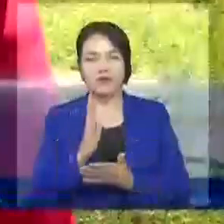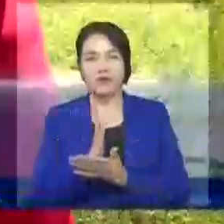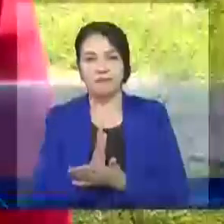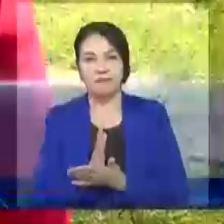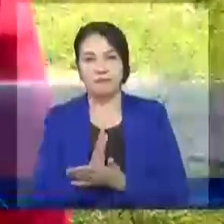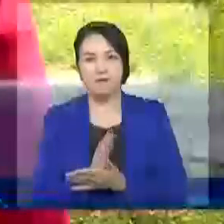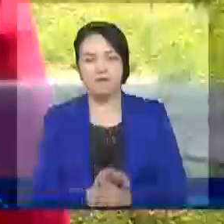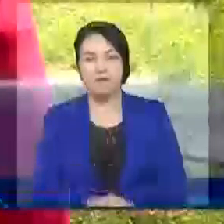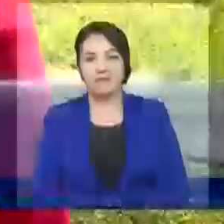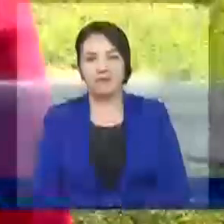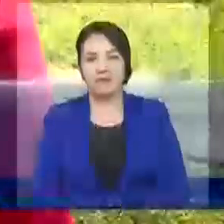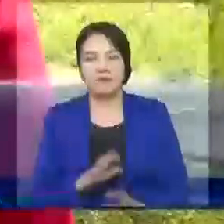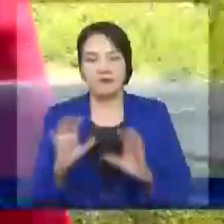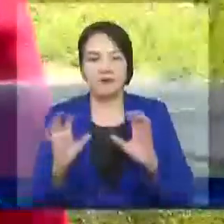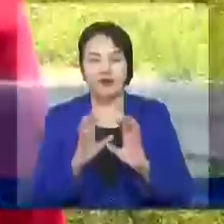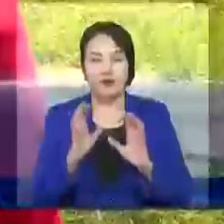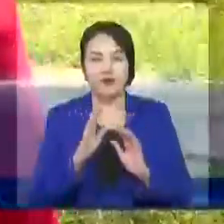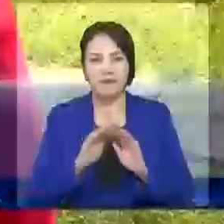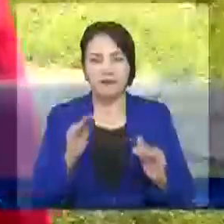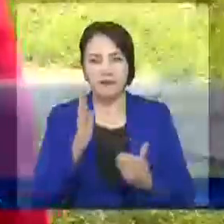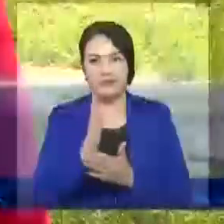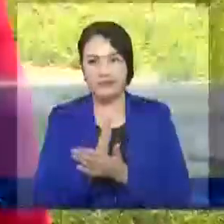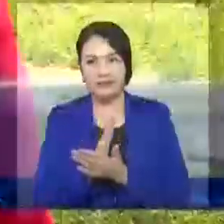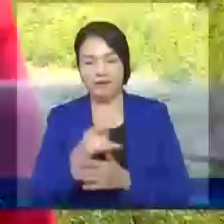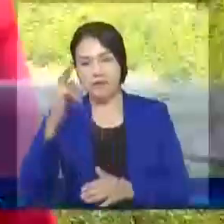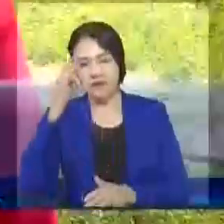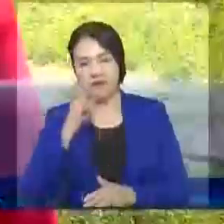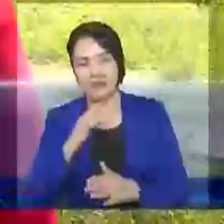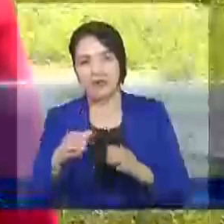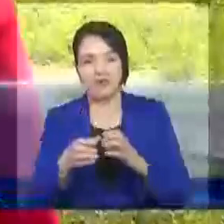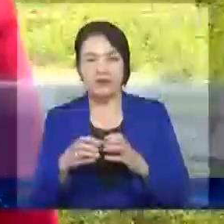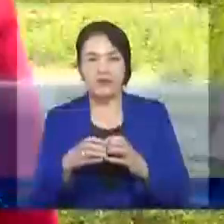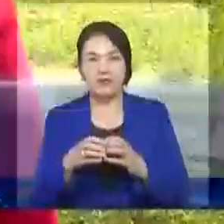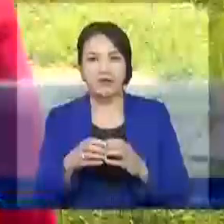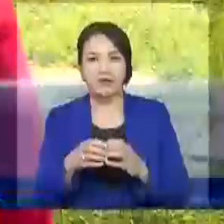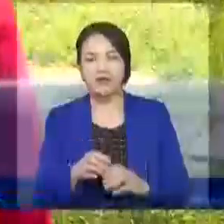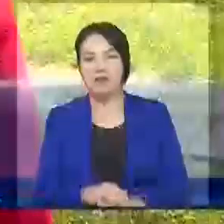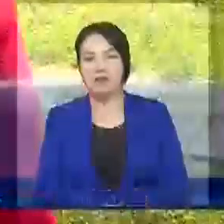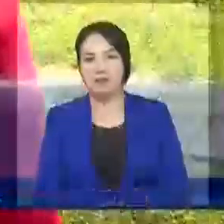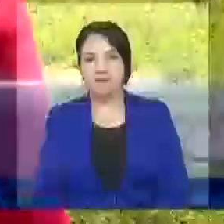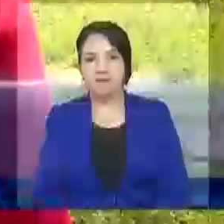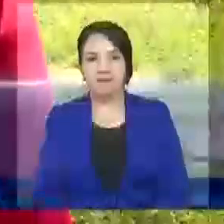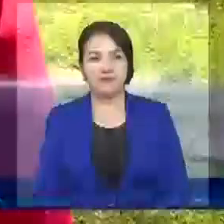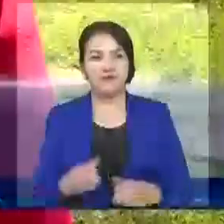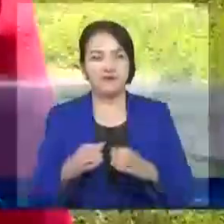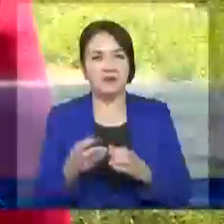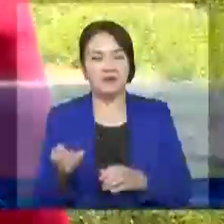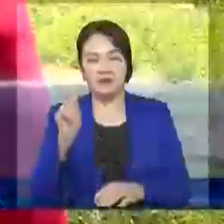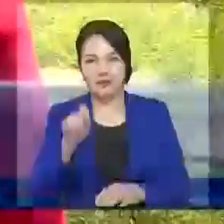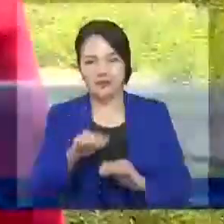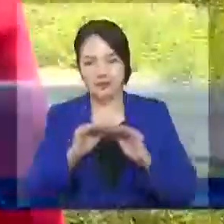жаңағы недегі қамқорлықтағы балалар да бар, Қазақстан халқы қорынан фонды бойынша келіп